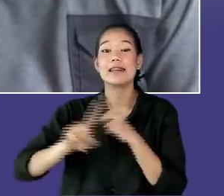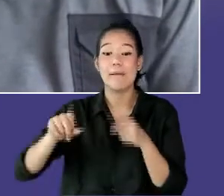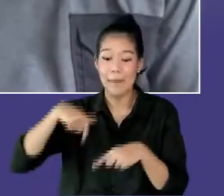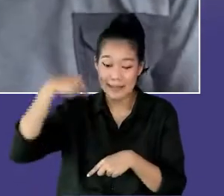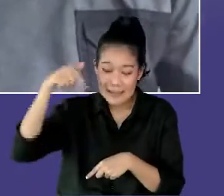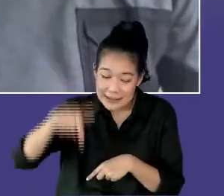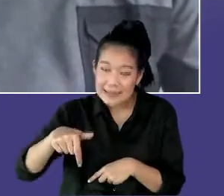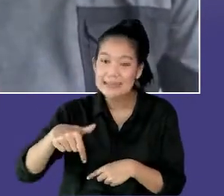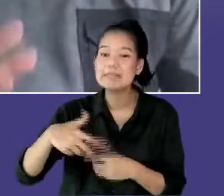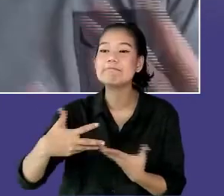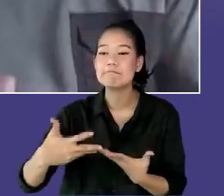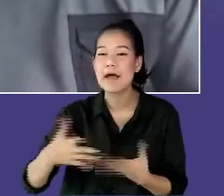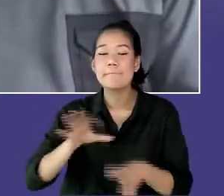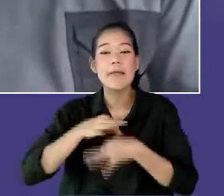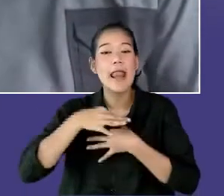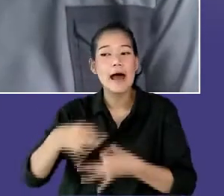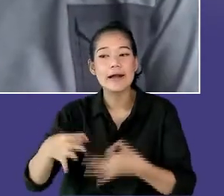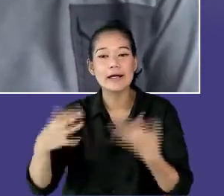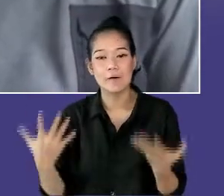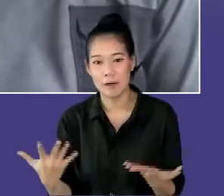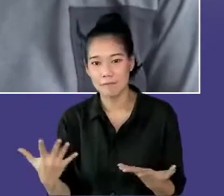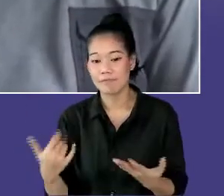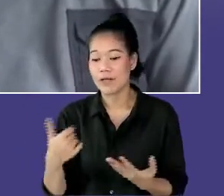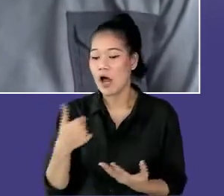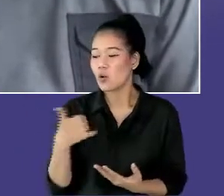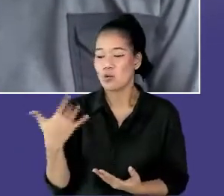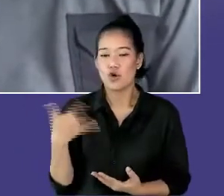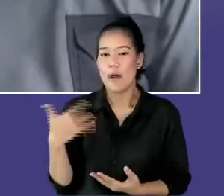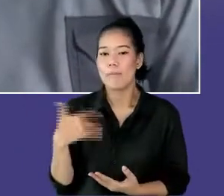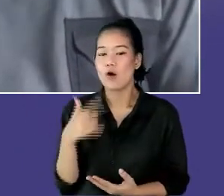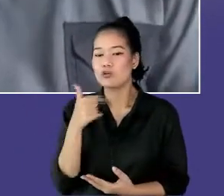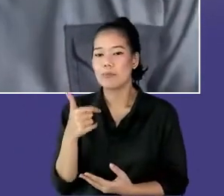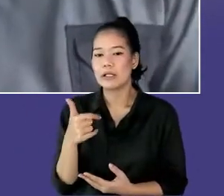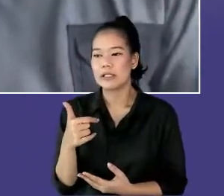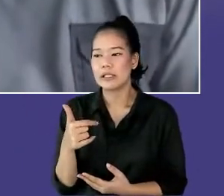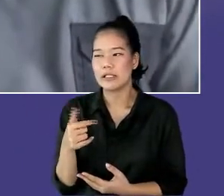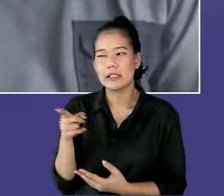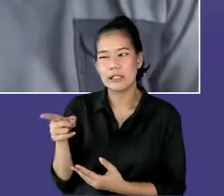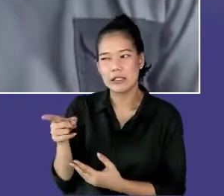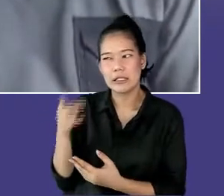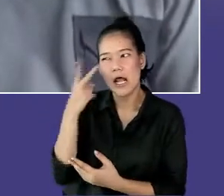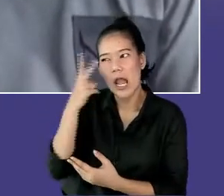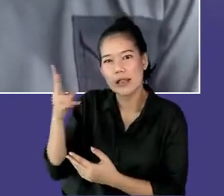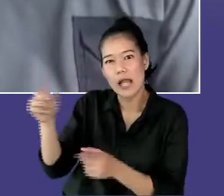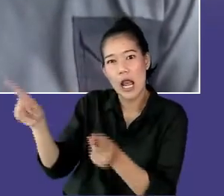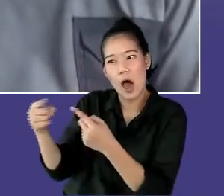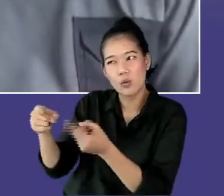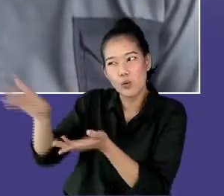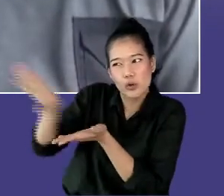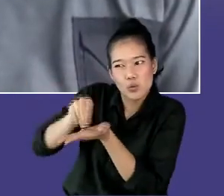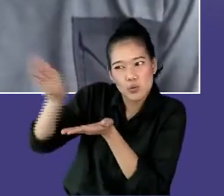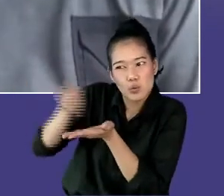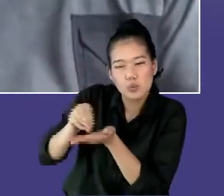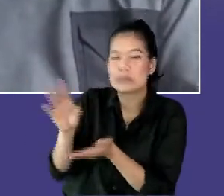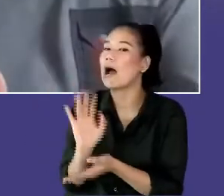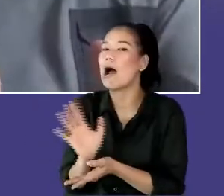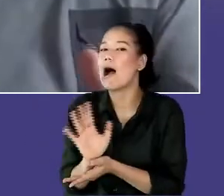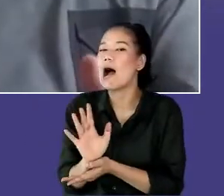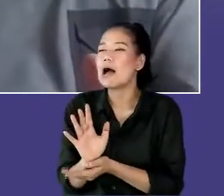sini memang menariknya gitu ya. Aku nggak mau terpengaruh atau sampai ada unsur